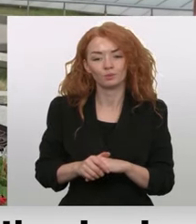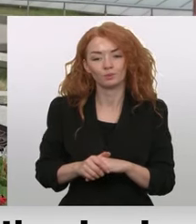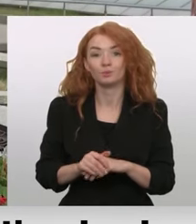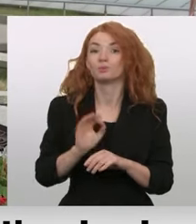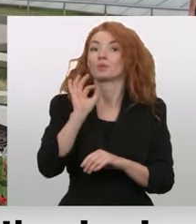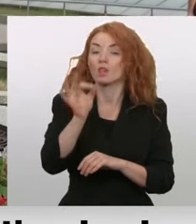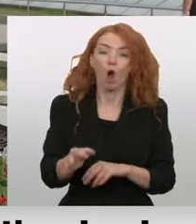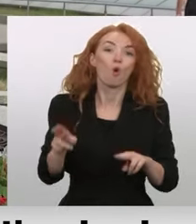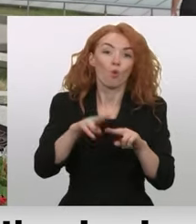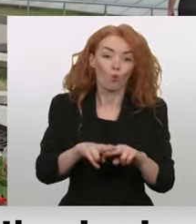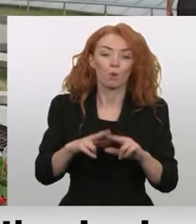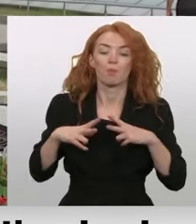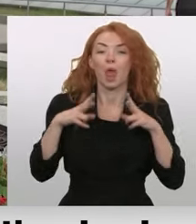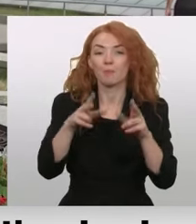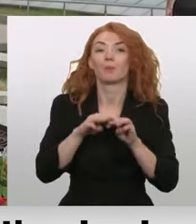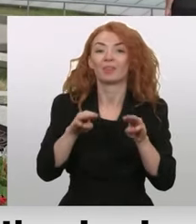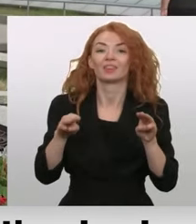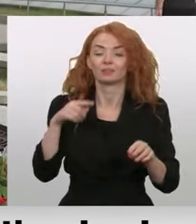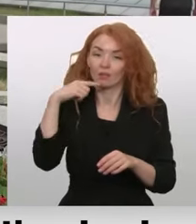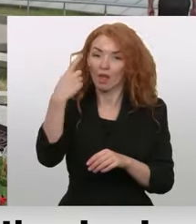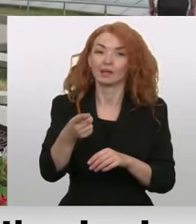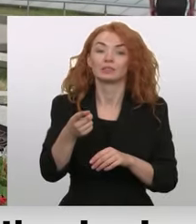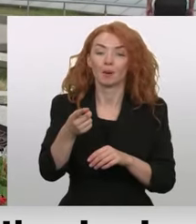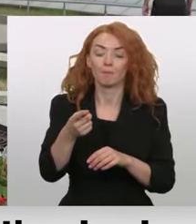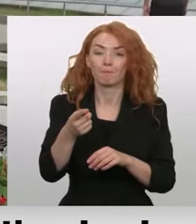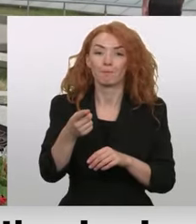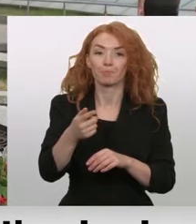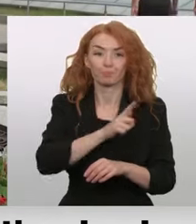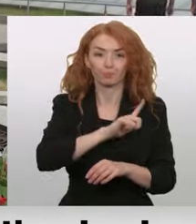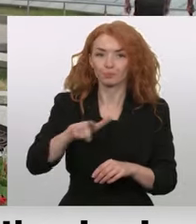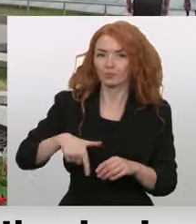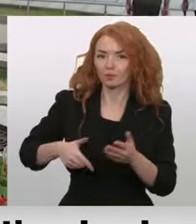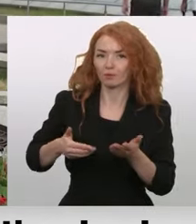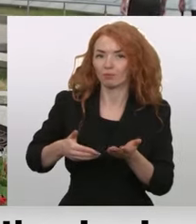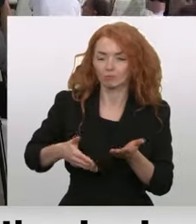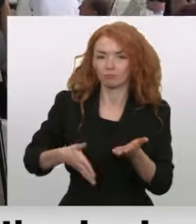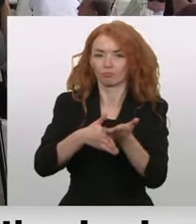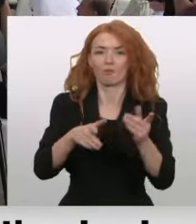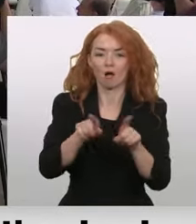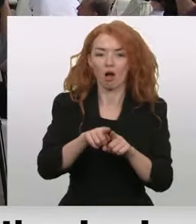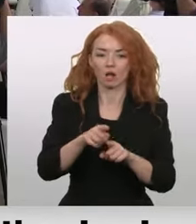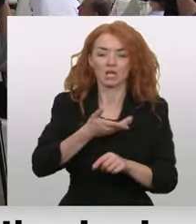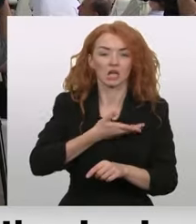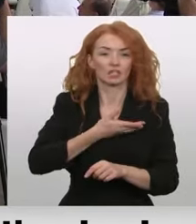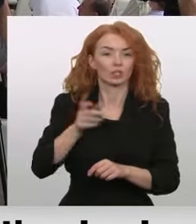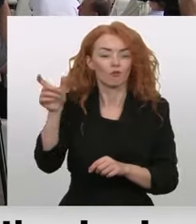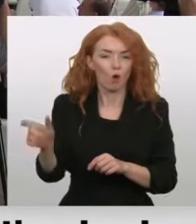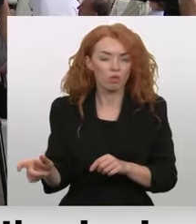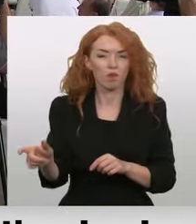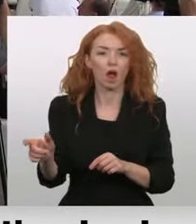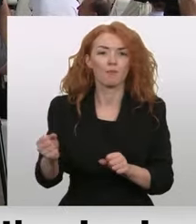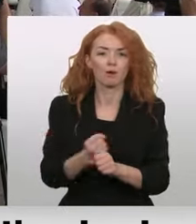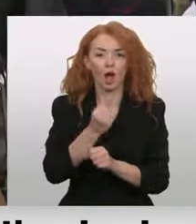Jā, un, protams, premjerministri arī uzsver, ka blakus tam Latvija palīdz arī civiliedzīvotājiem, gan